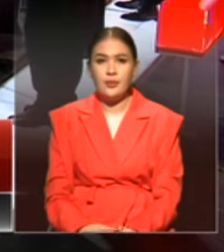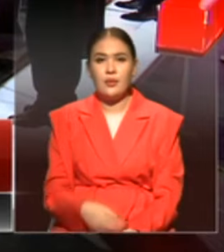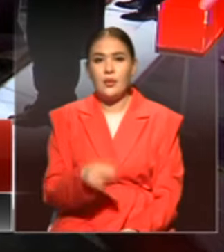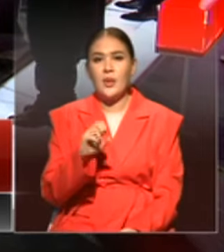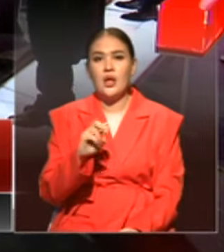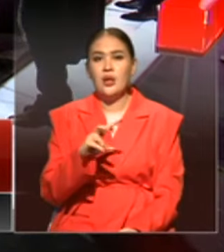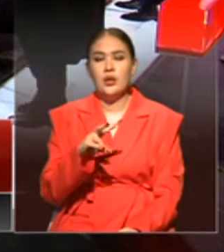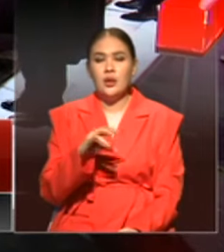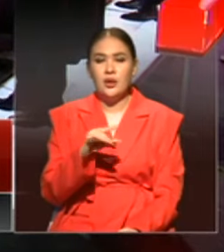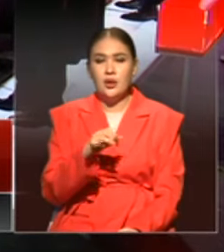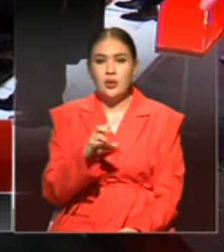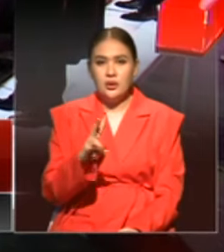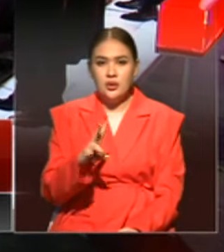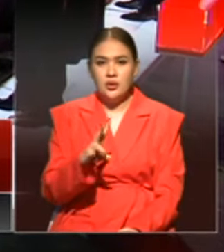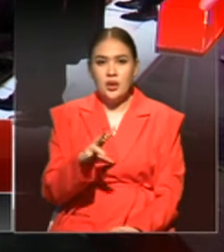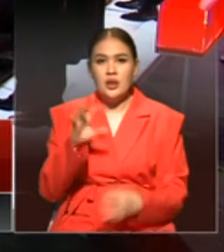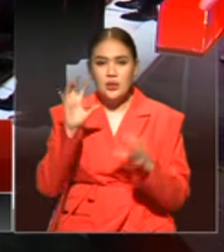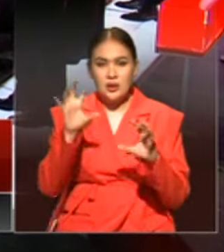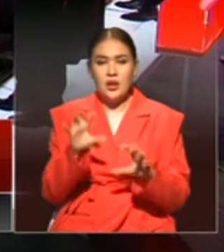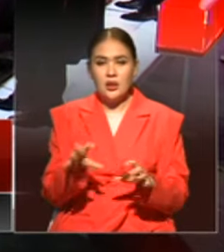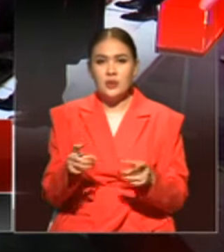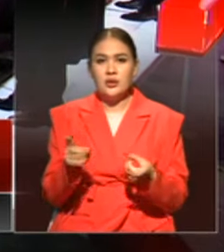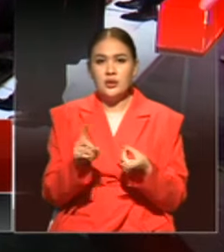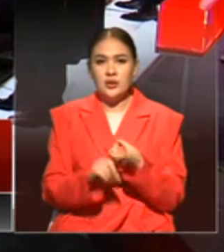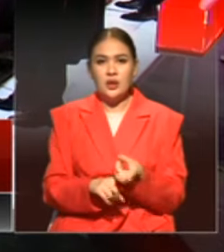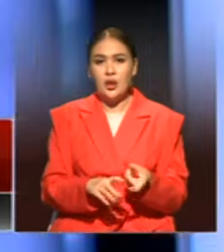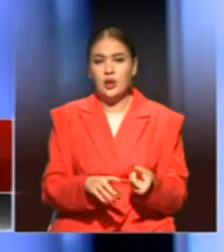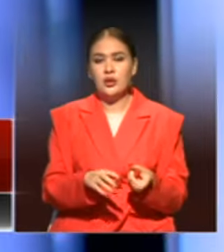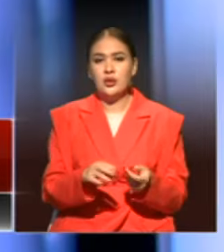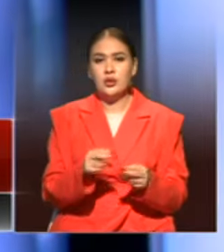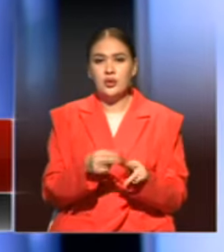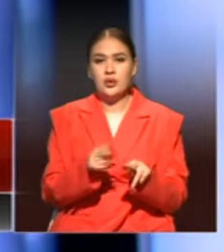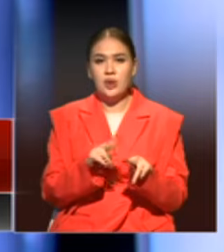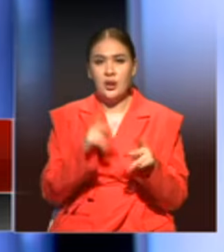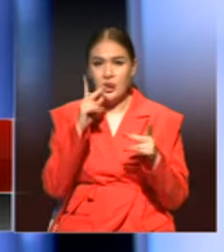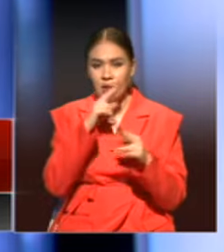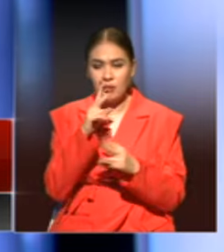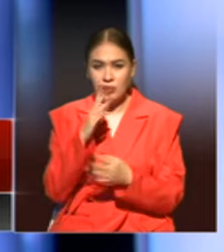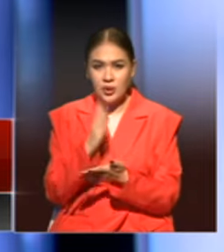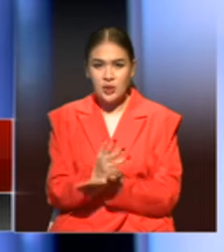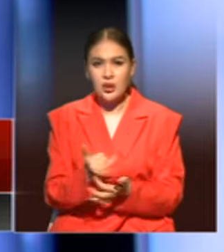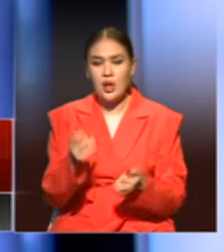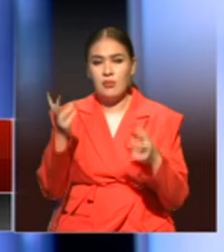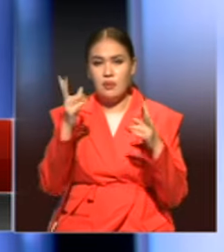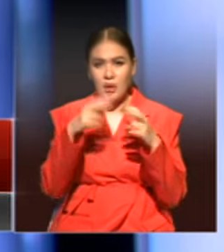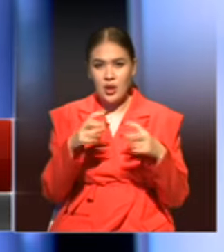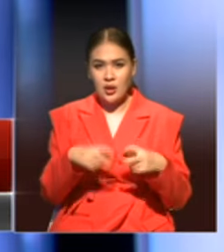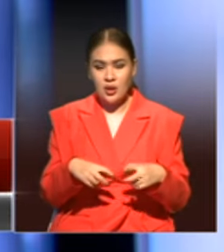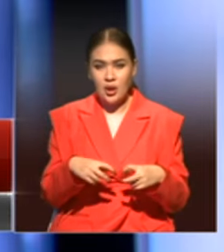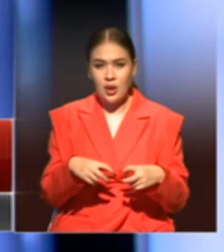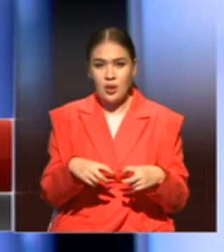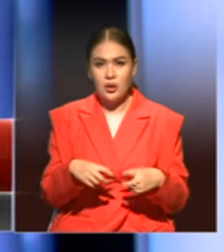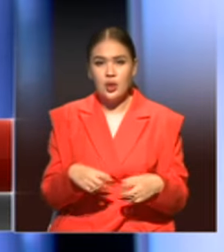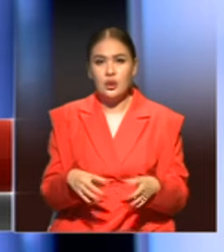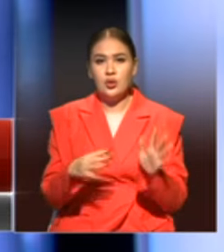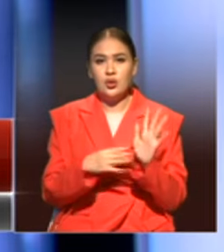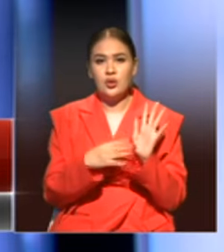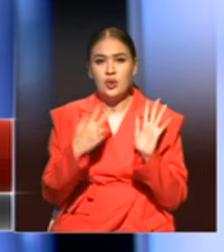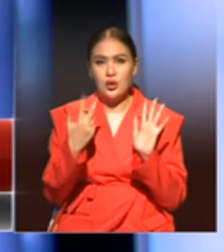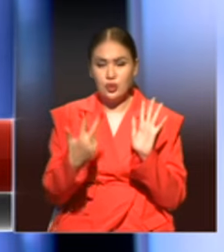полигондардың заң талаптарына сәйкес келмейтіндігіне байланысты бақылау жұмыстары жүргізіліп бүгінгі таңда